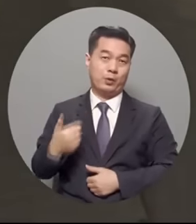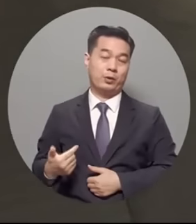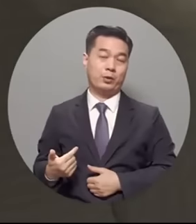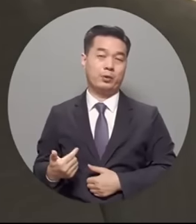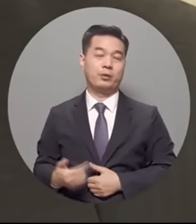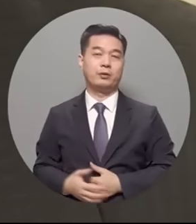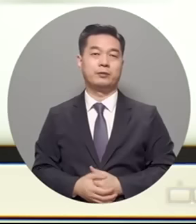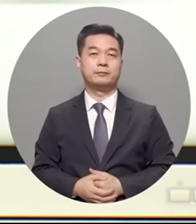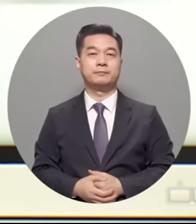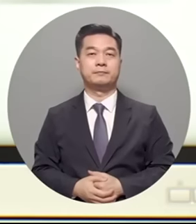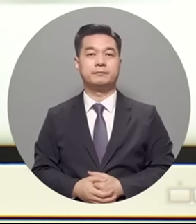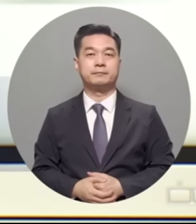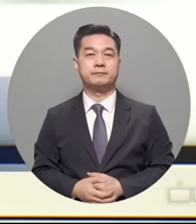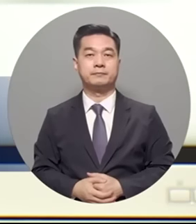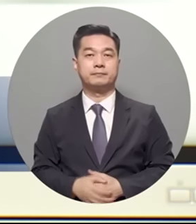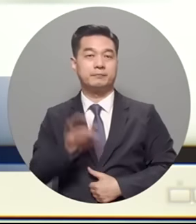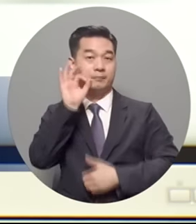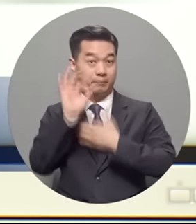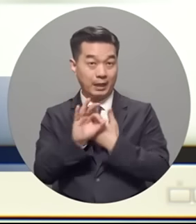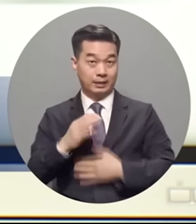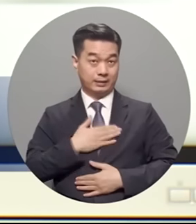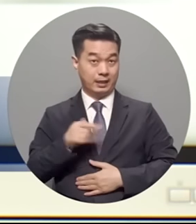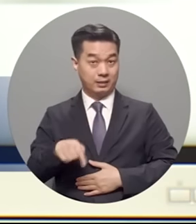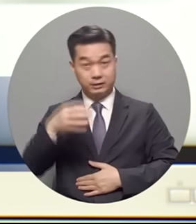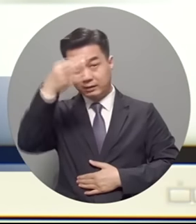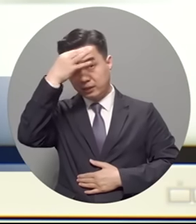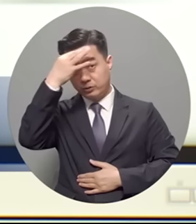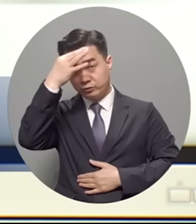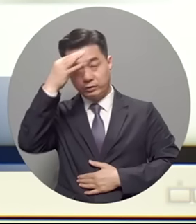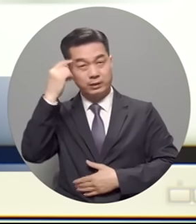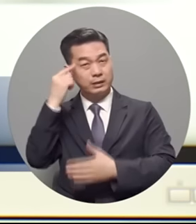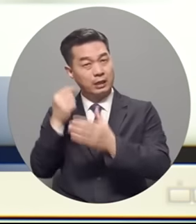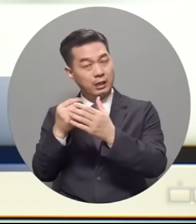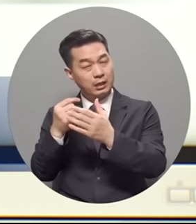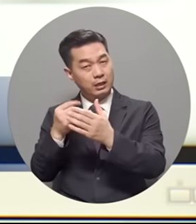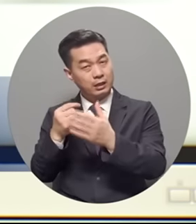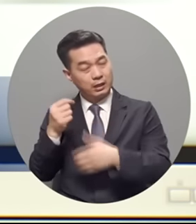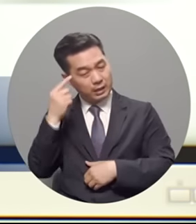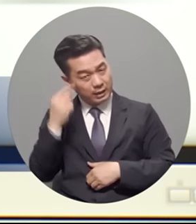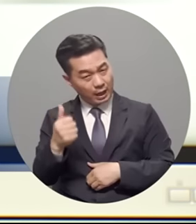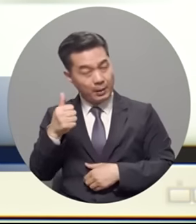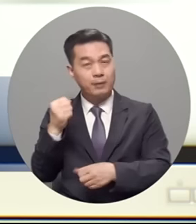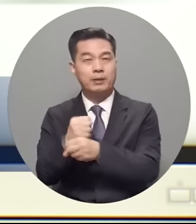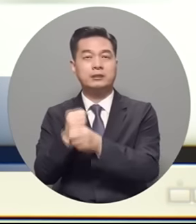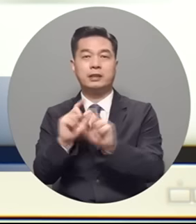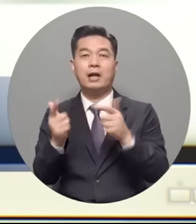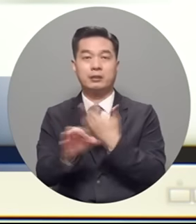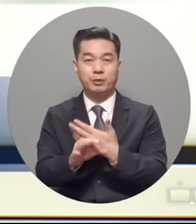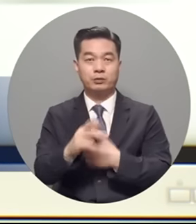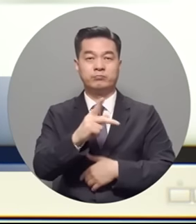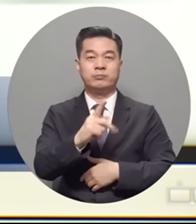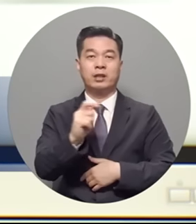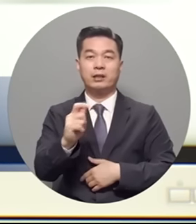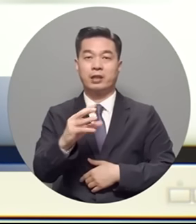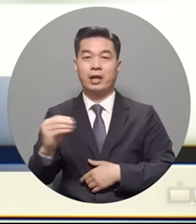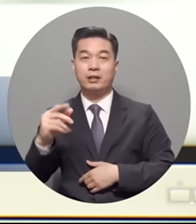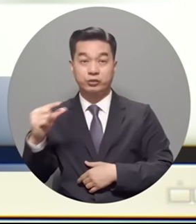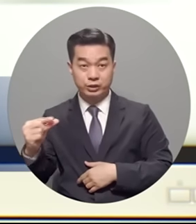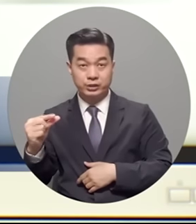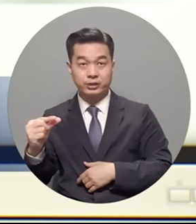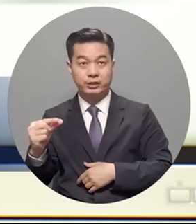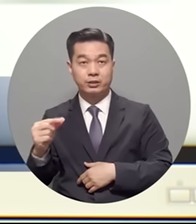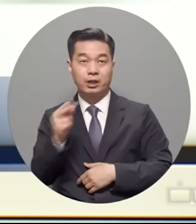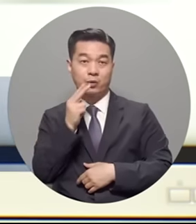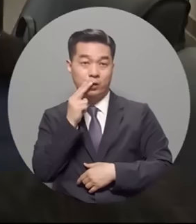주장합니다. 만약에 제가 그 기술을 개발하지 않았다고 하면 KTNG는 관련한 전자담배 시장을